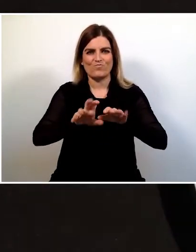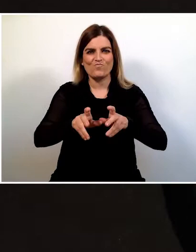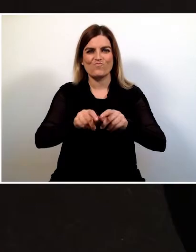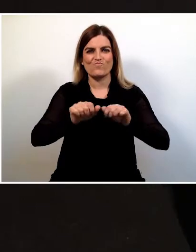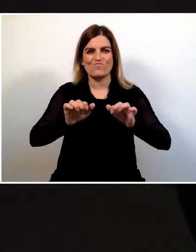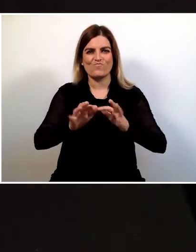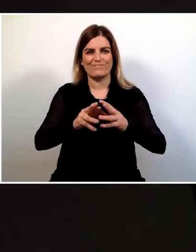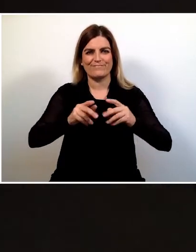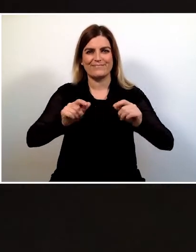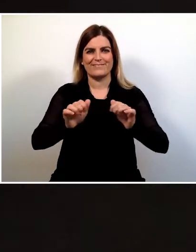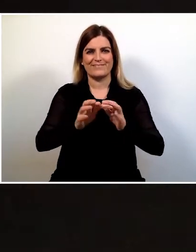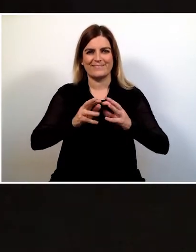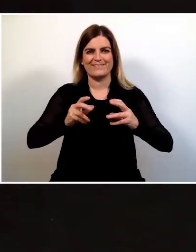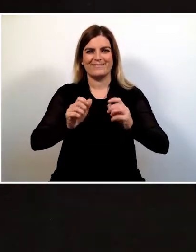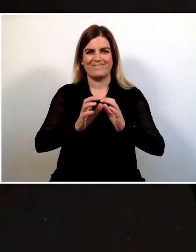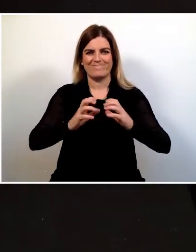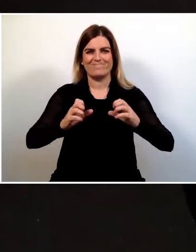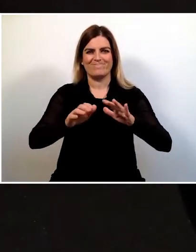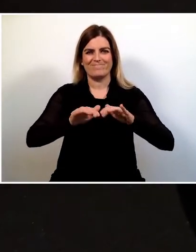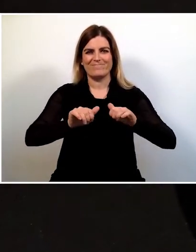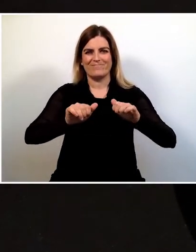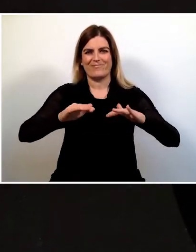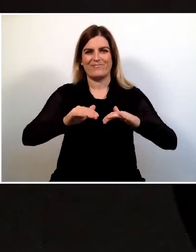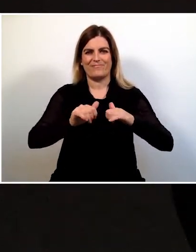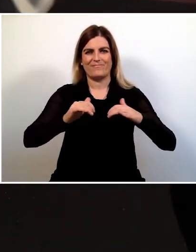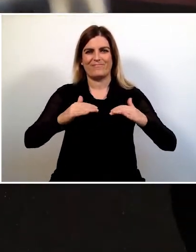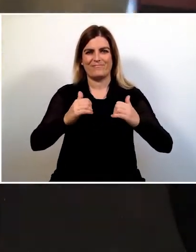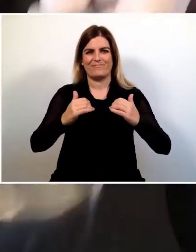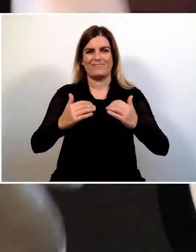Tot ben barrejat.